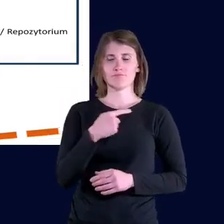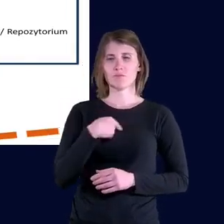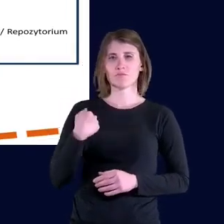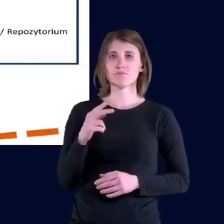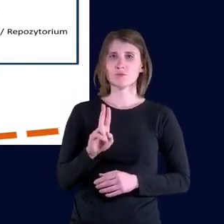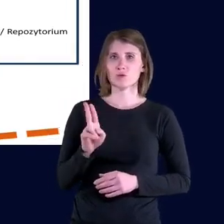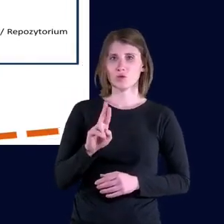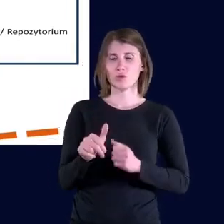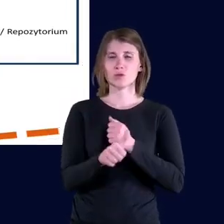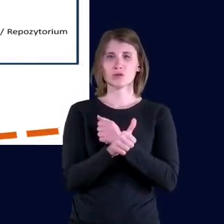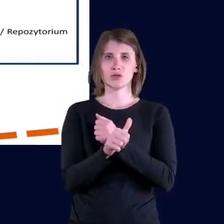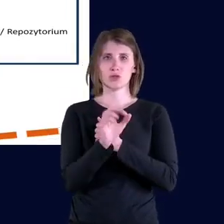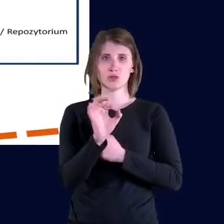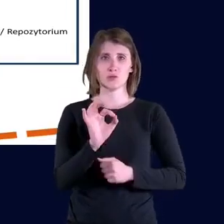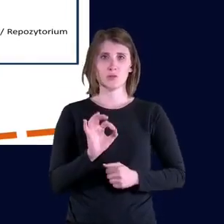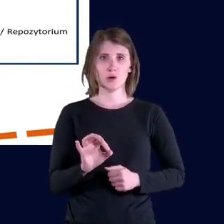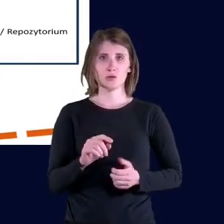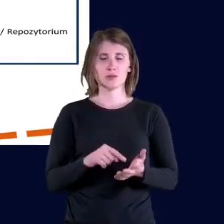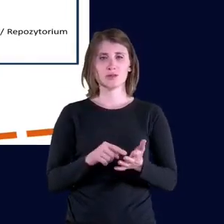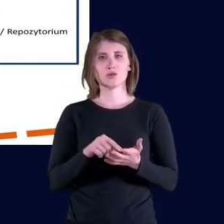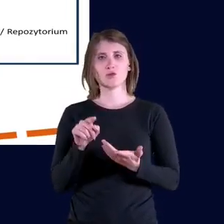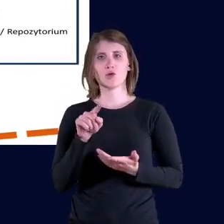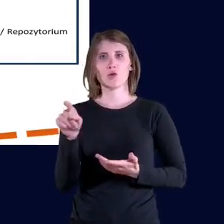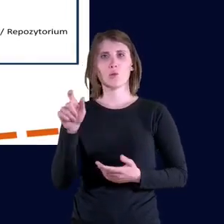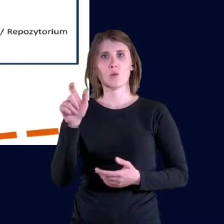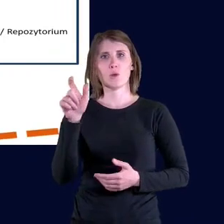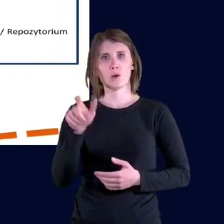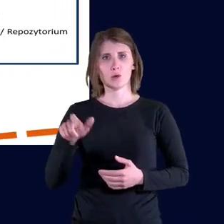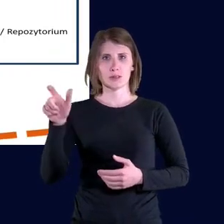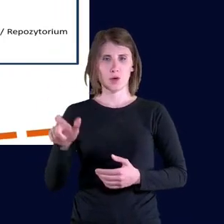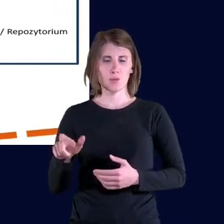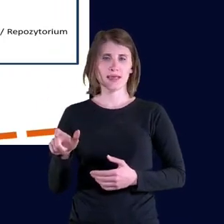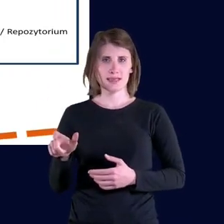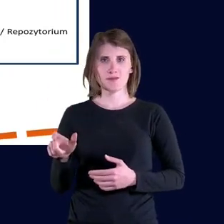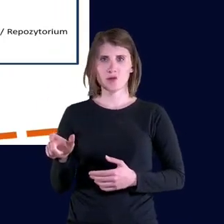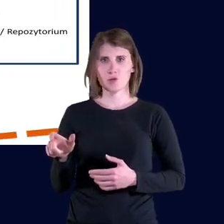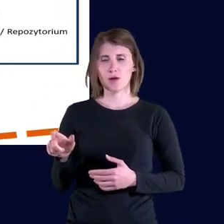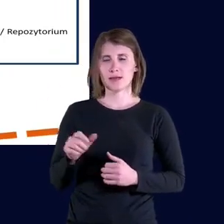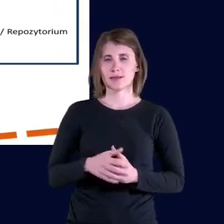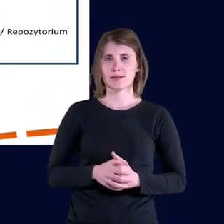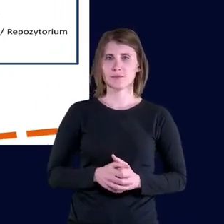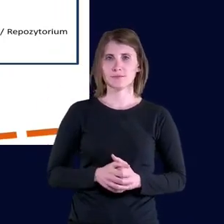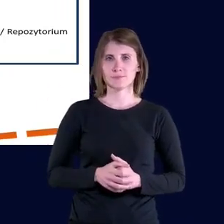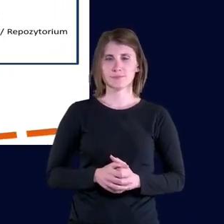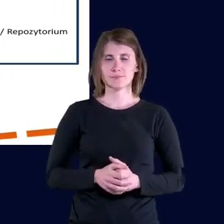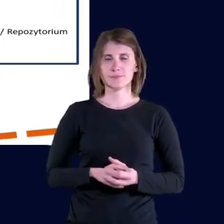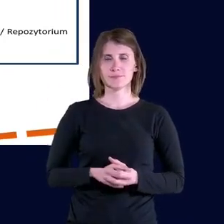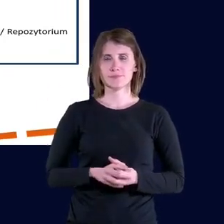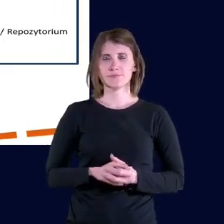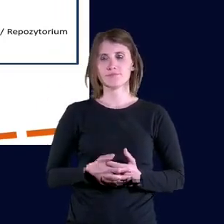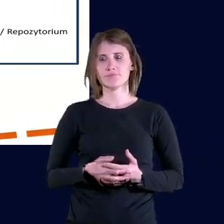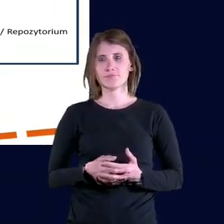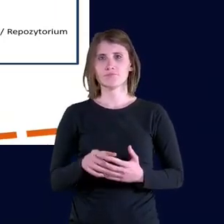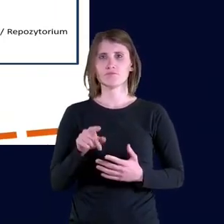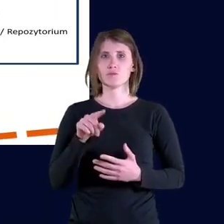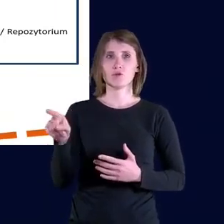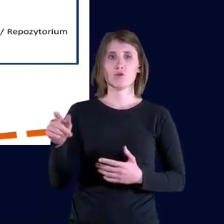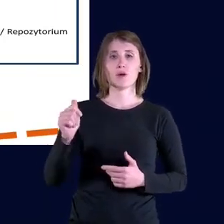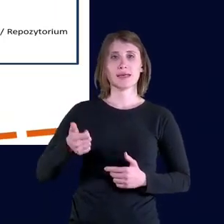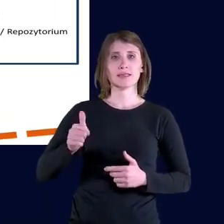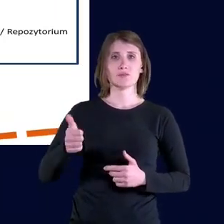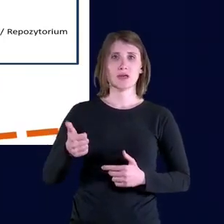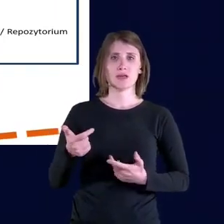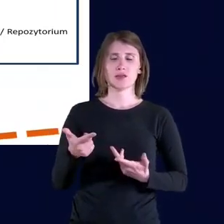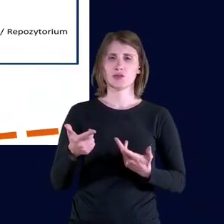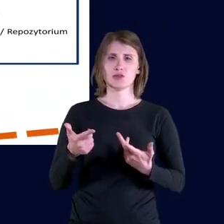mw60 procentach są to konta osób indywidualnych ale to są eksperci